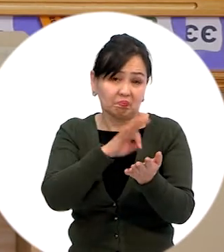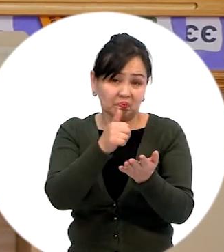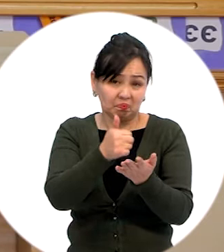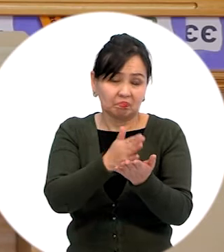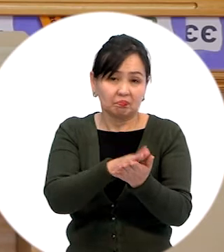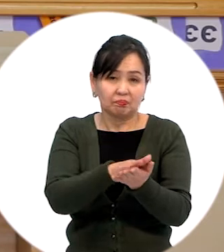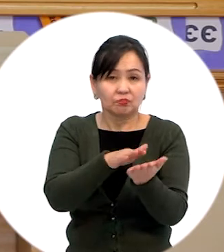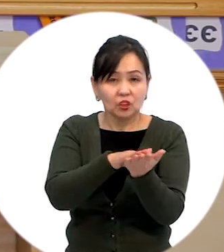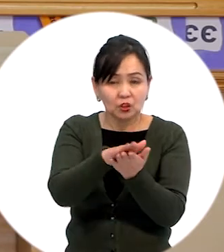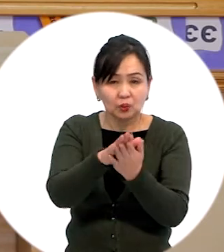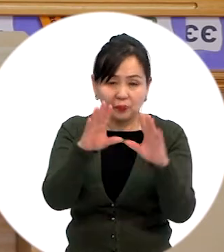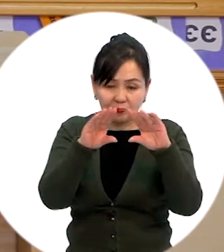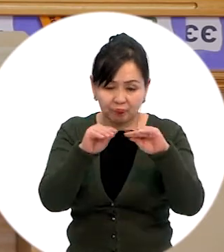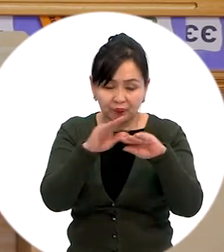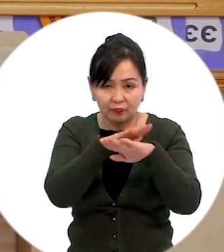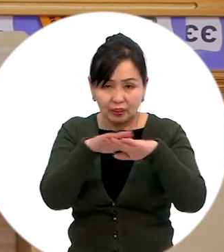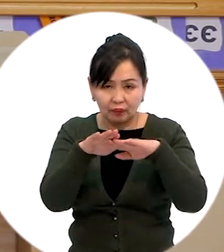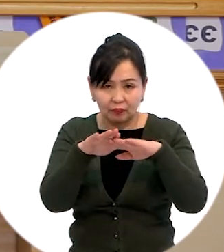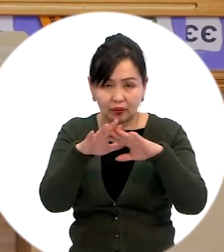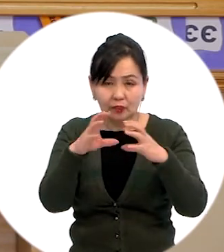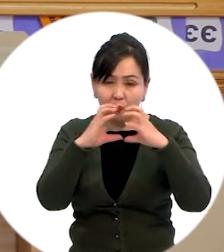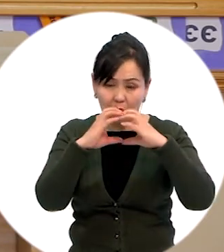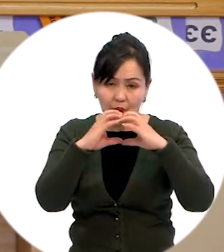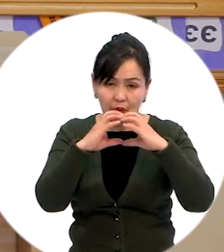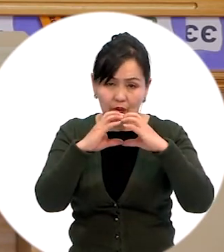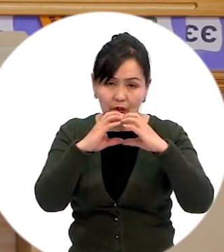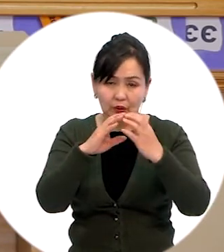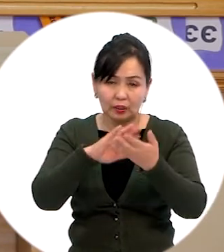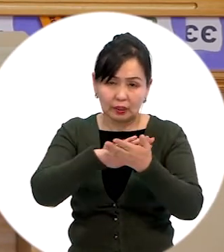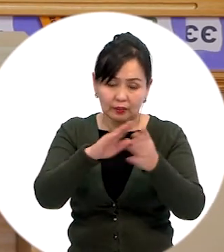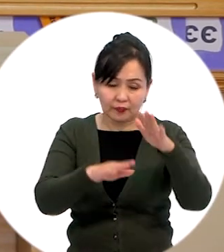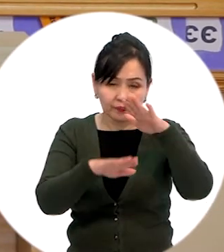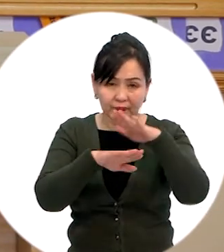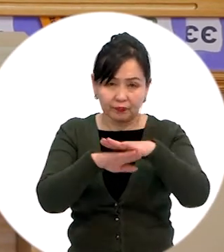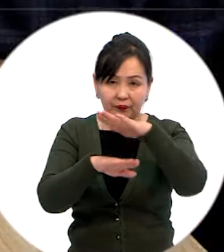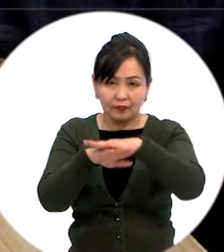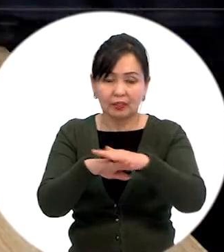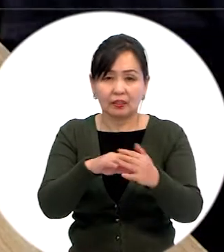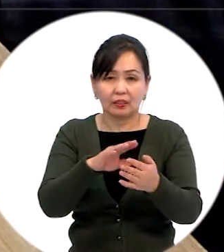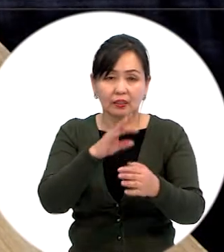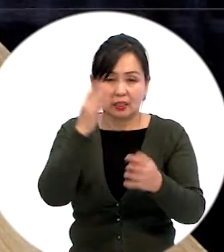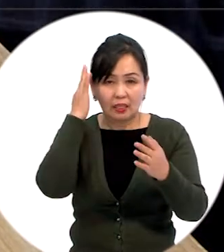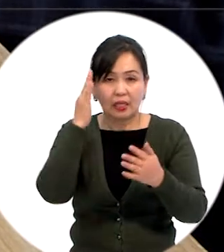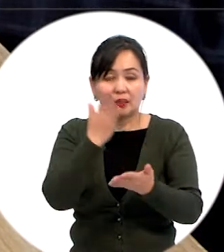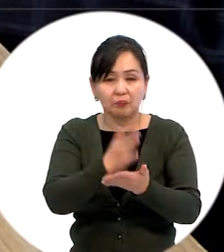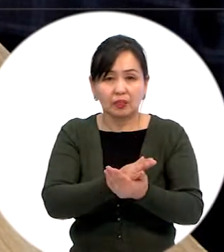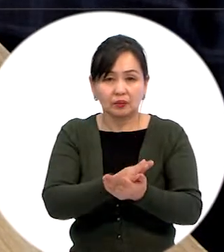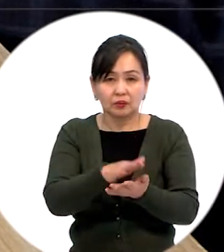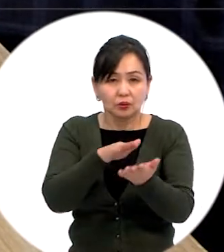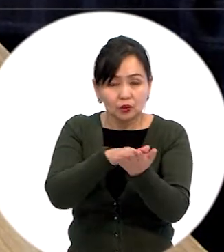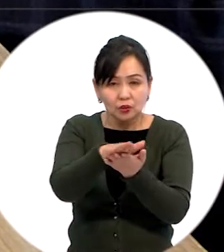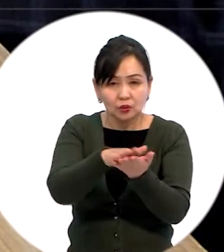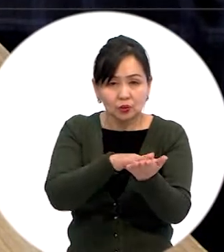Цових, хавтгайлах, бөөрөн хилэх, хэвлэх гэсэн юм дөрвөн арга байдаг. За тэрний цових аргыг бүгдээрээ хэрэглэе. За цових гэдэг нь